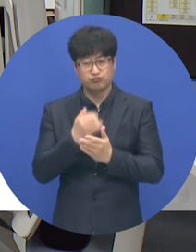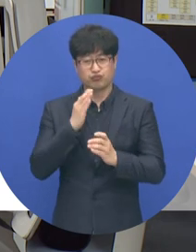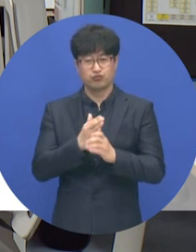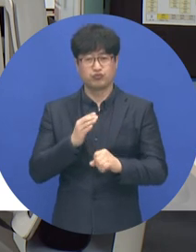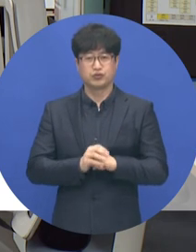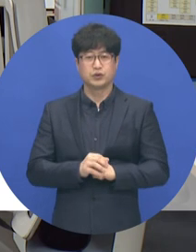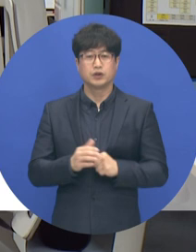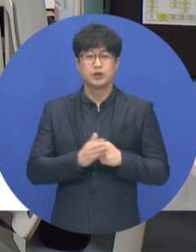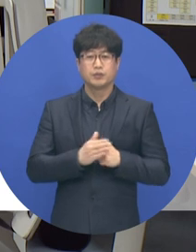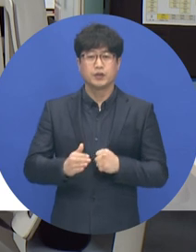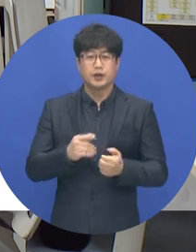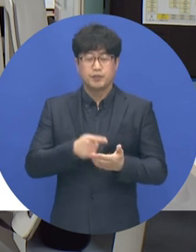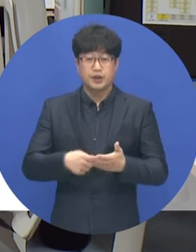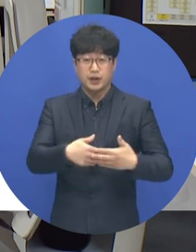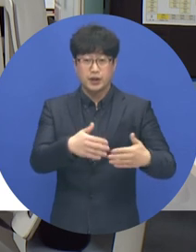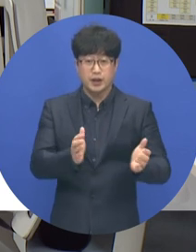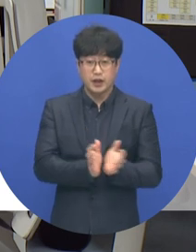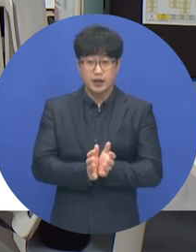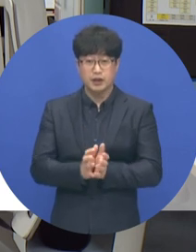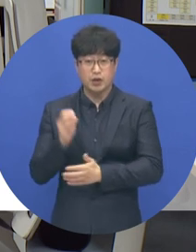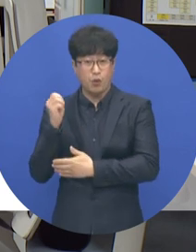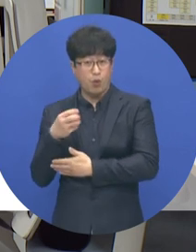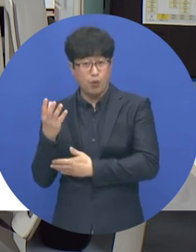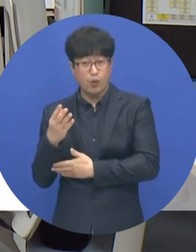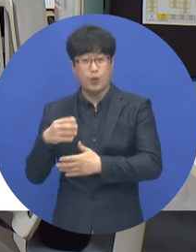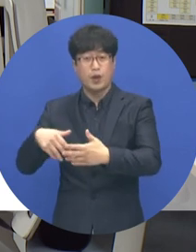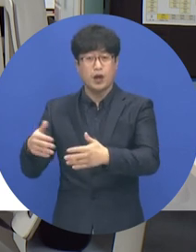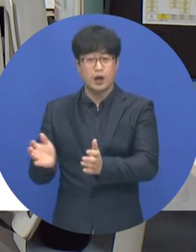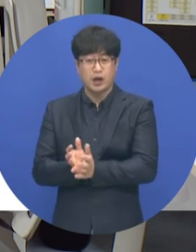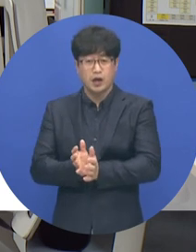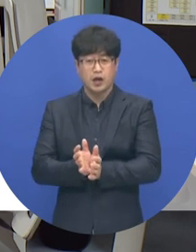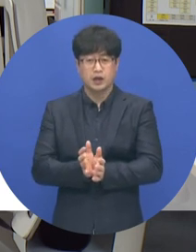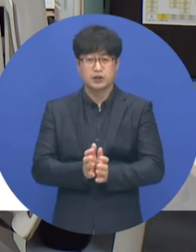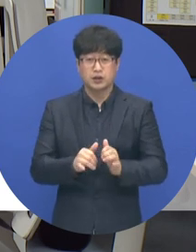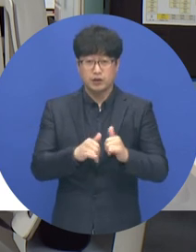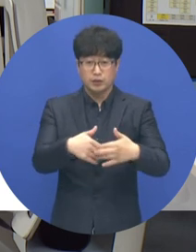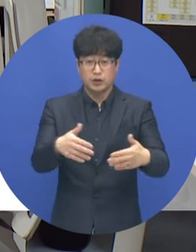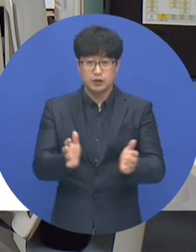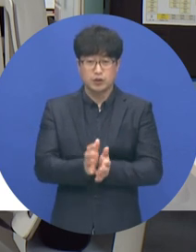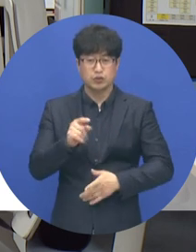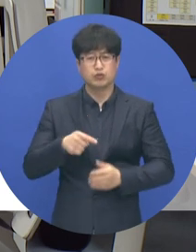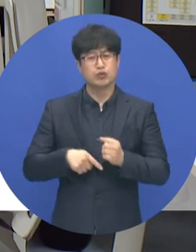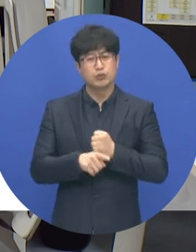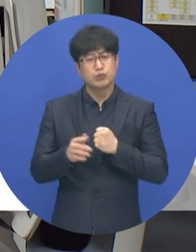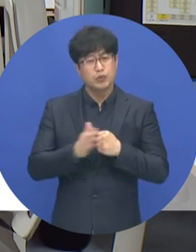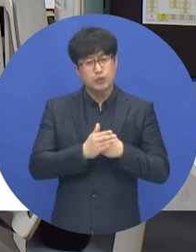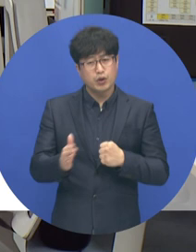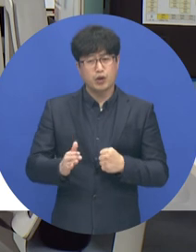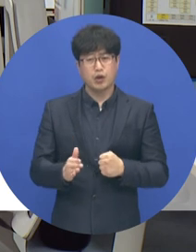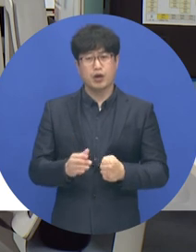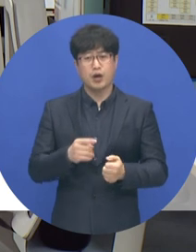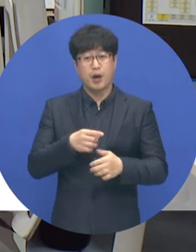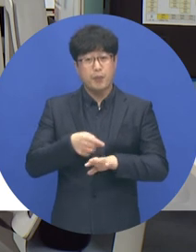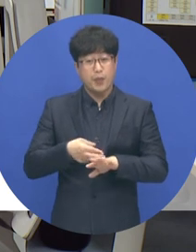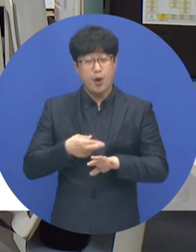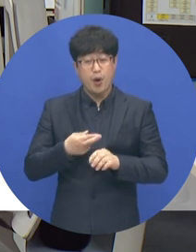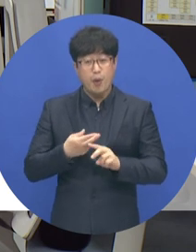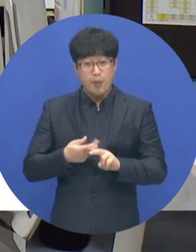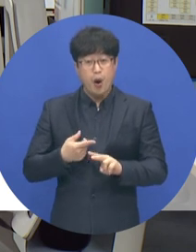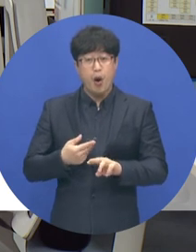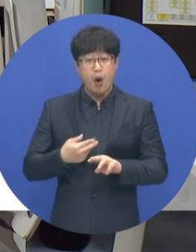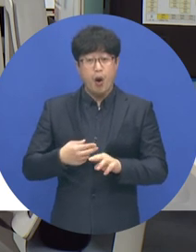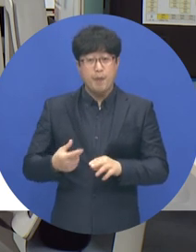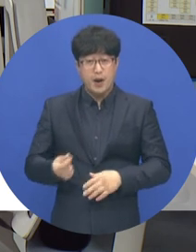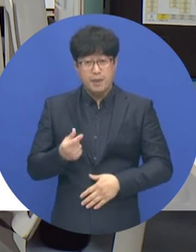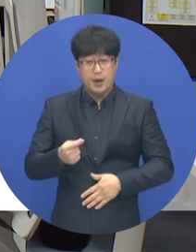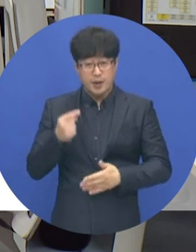진행되고 있습니다. 그래서 피해 단체라든가 그다음에 이제 언론 단체, 시민 단체에서도 이러한 이유 때문에 지금 유해 발굴을 빨리 할